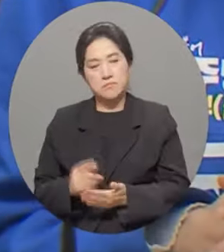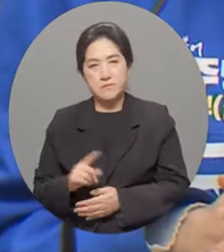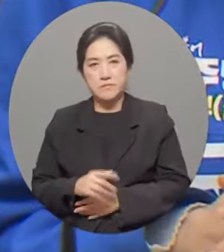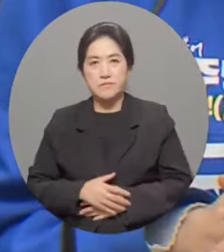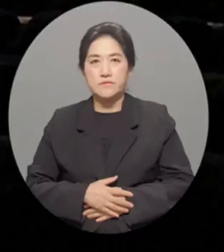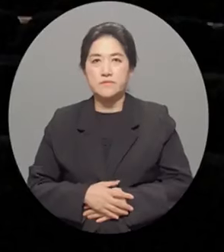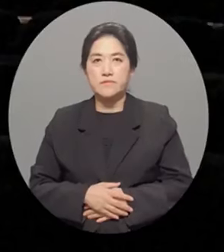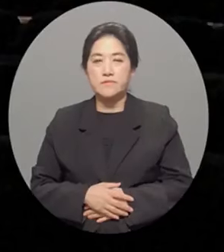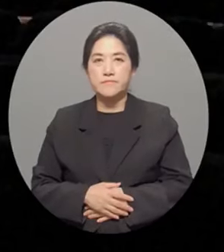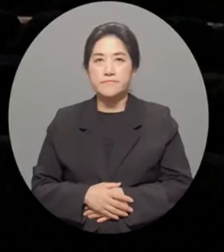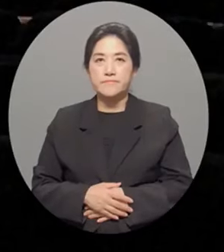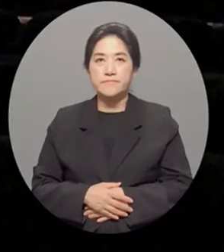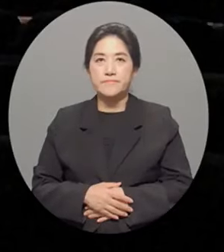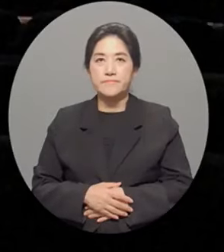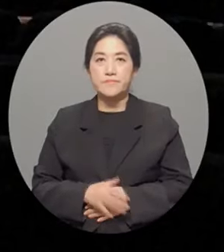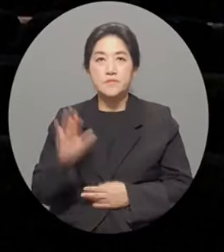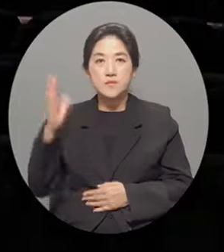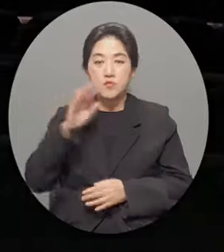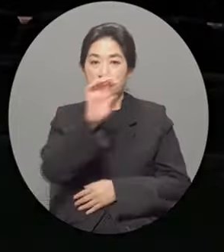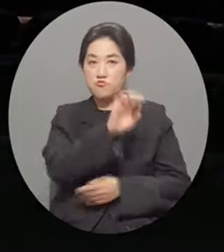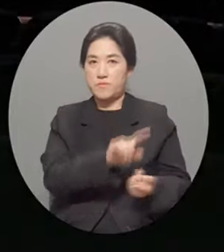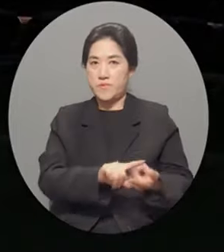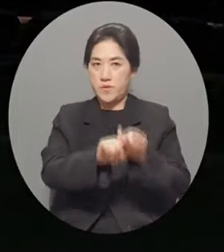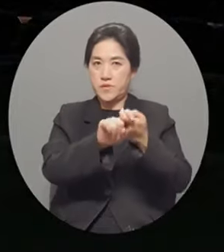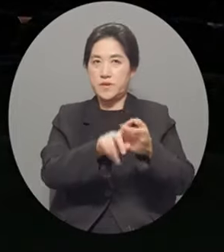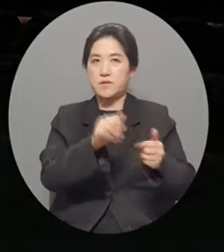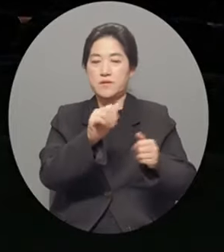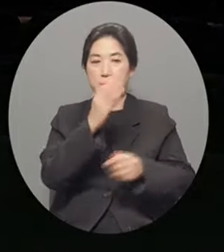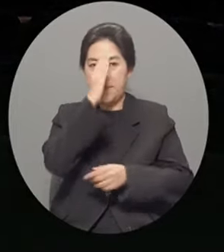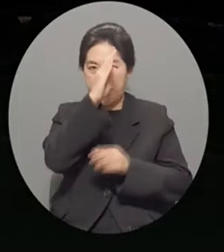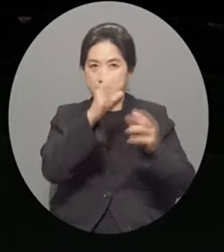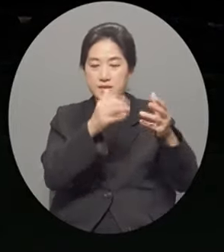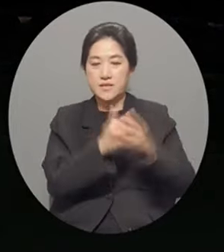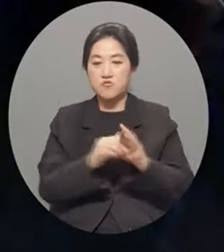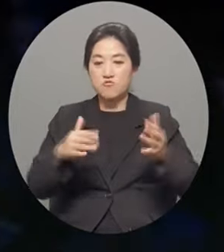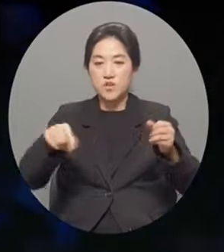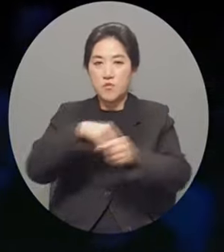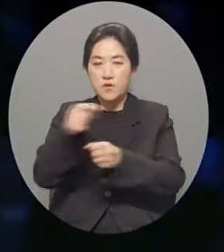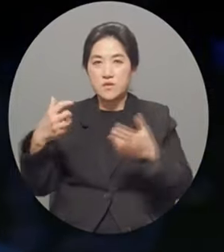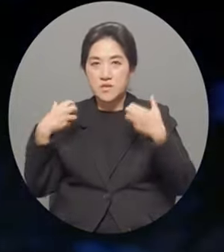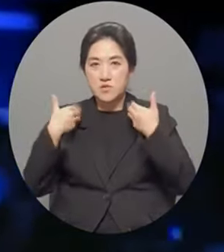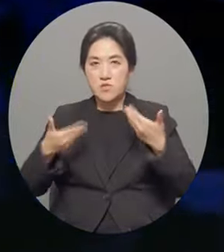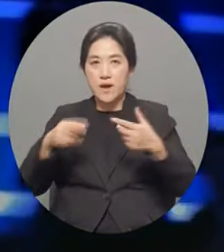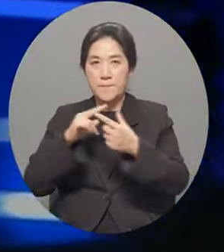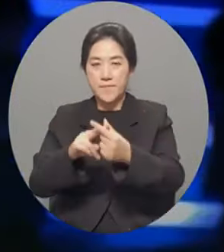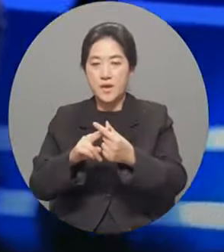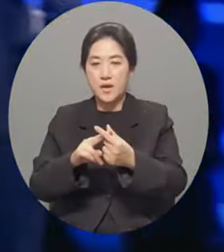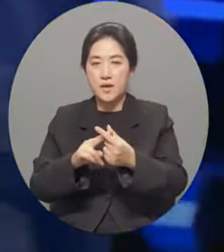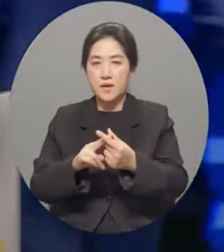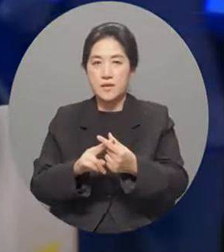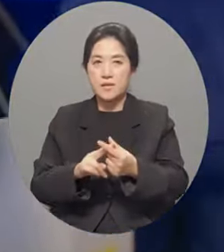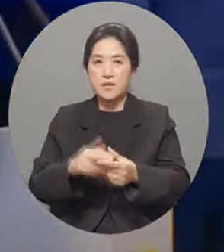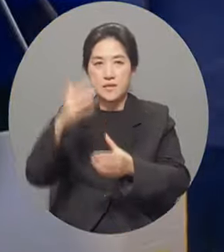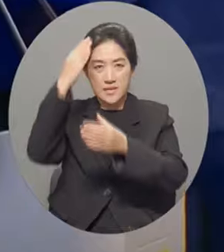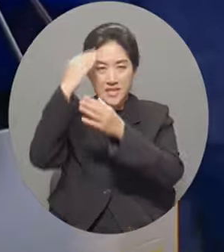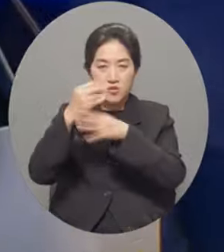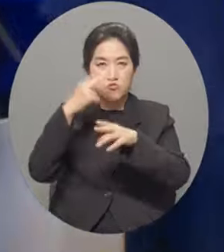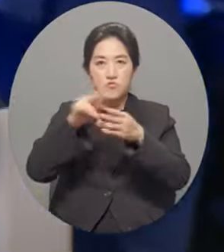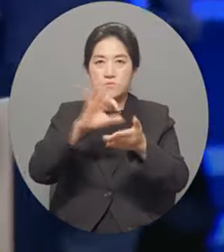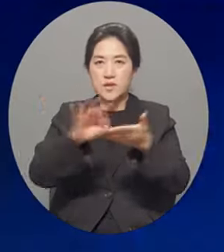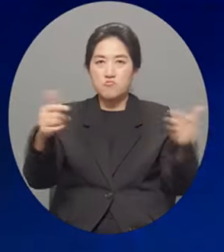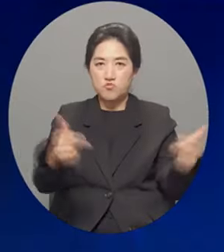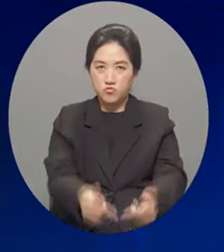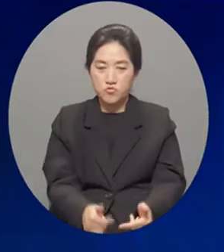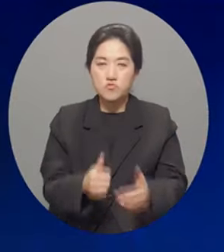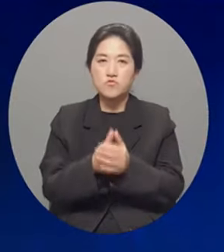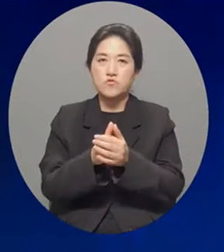없습니다. 최근 유럽연합 의장국 벨기에는 국제원자력기구와 공동으로 화석연료 감축과 에너지 안보 등